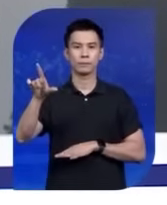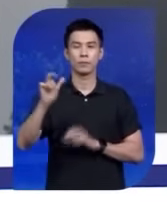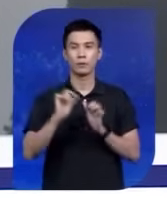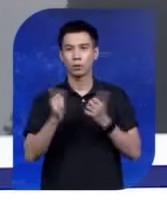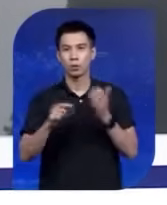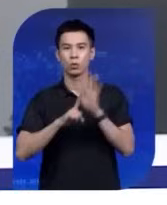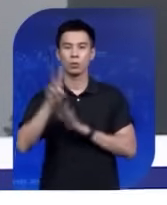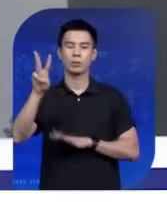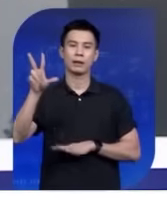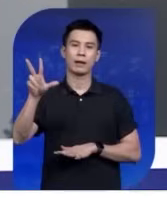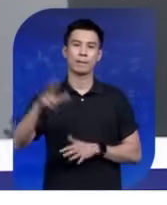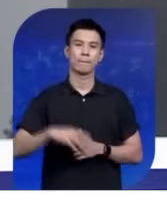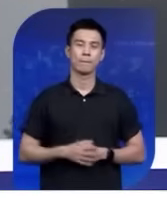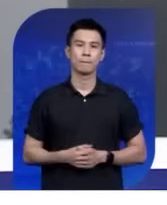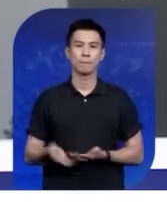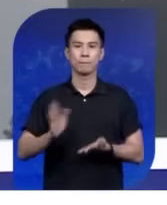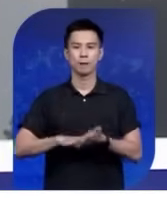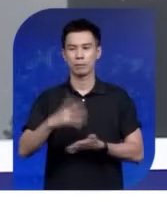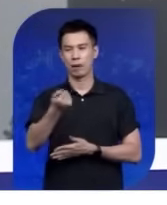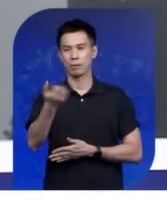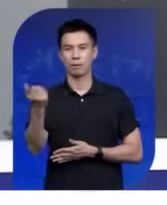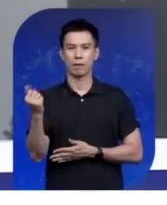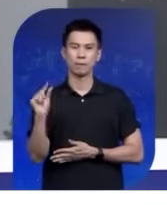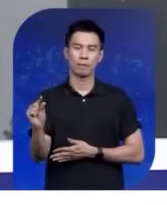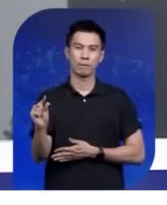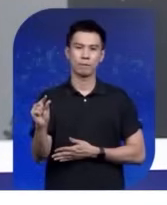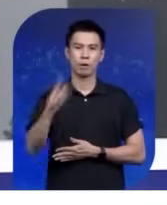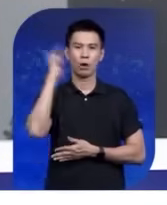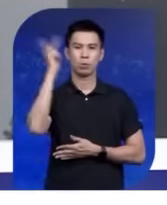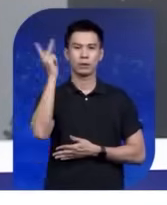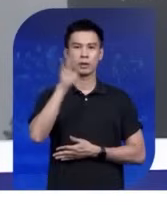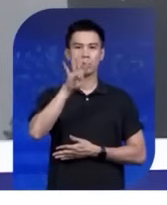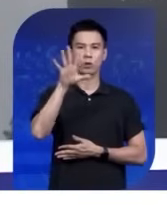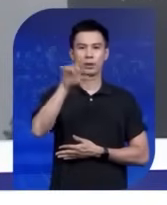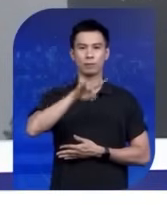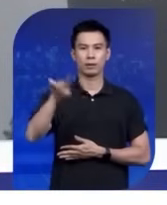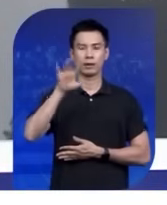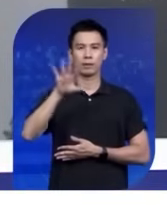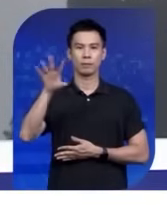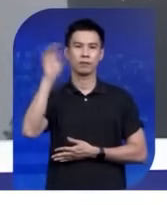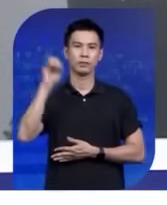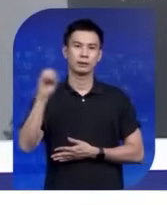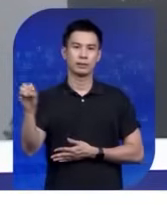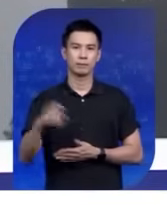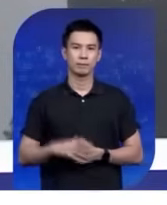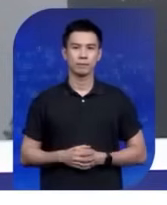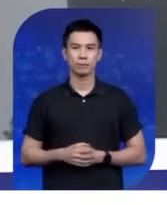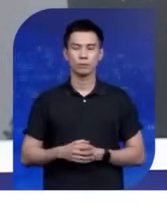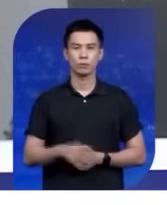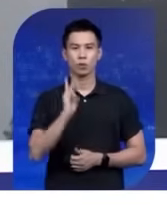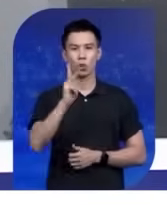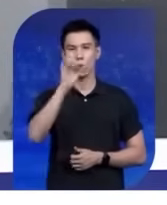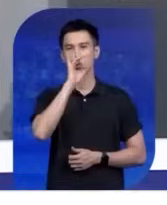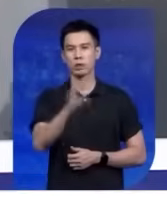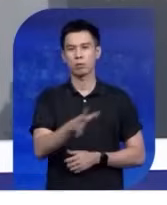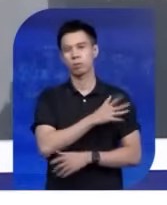38 đ c cộng với độ ẩm thấp nhất trong không khí là 45 đến 55 ph khô nóng kéo dài thảm